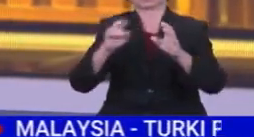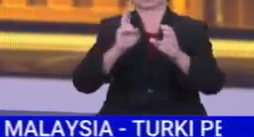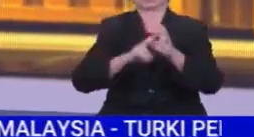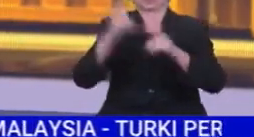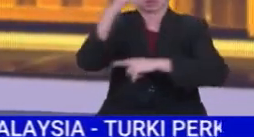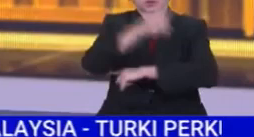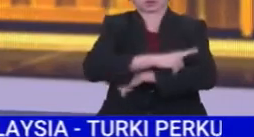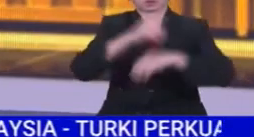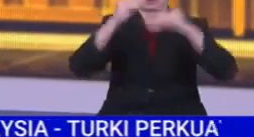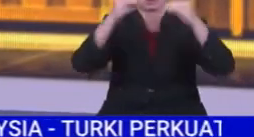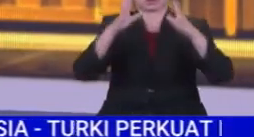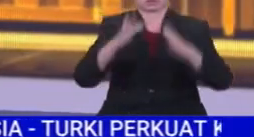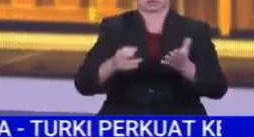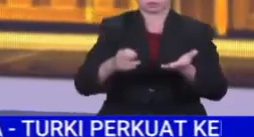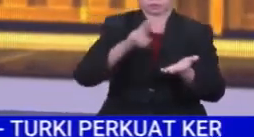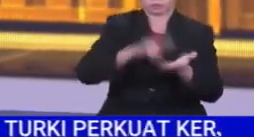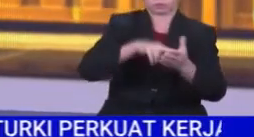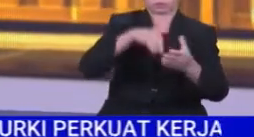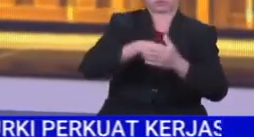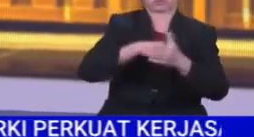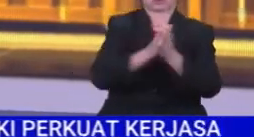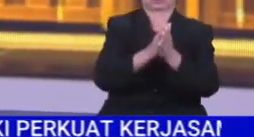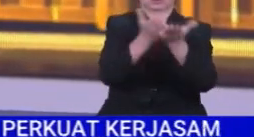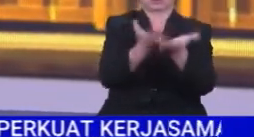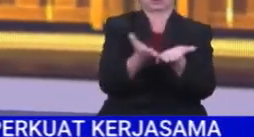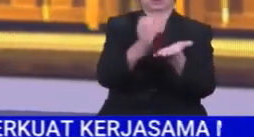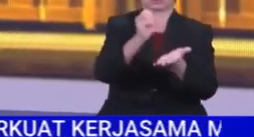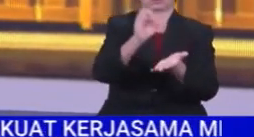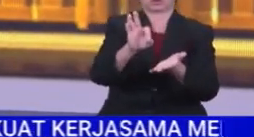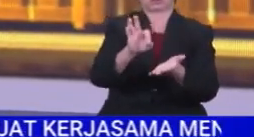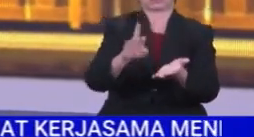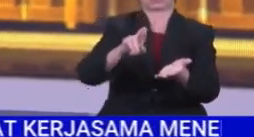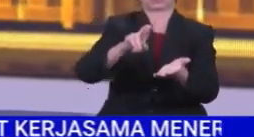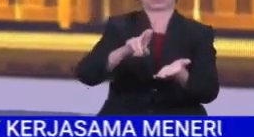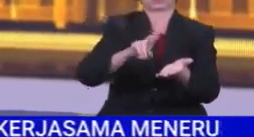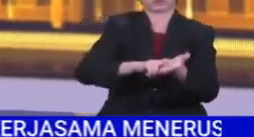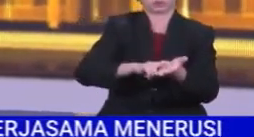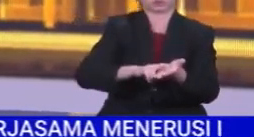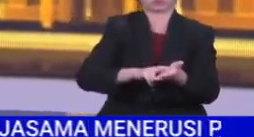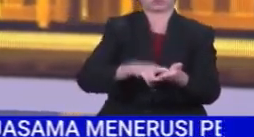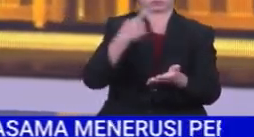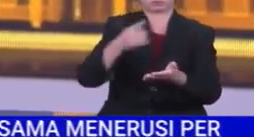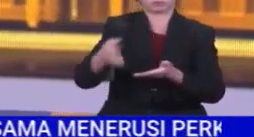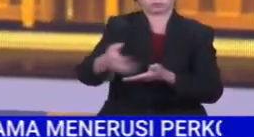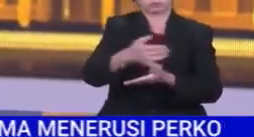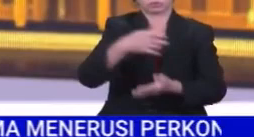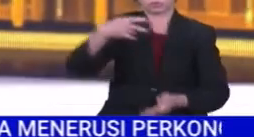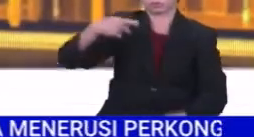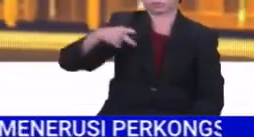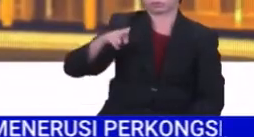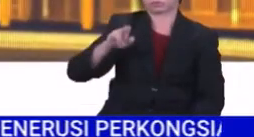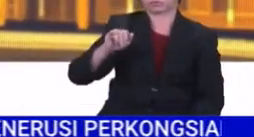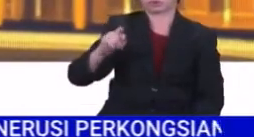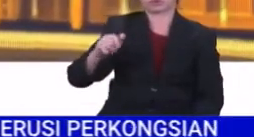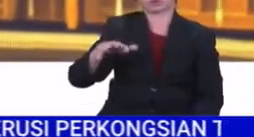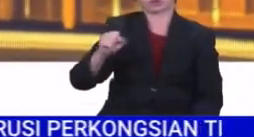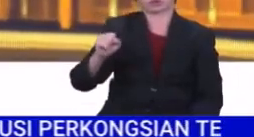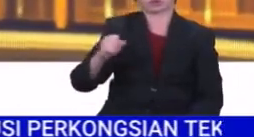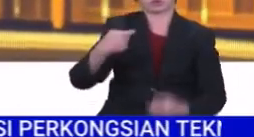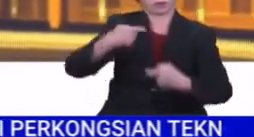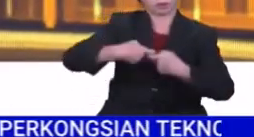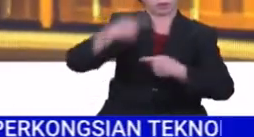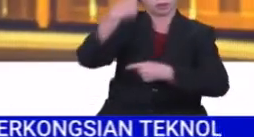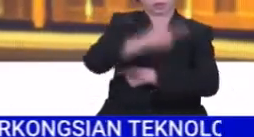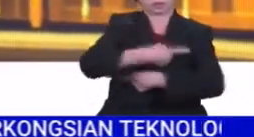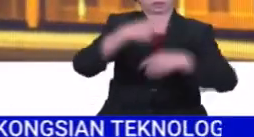hari guru untuk direpotkan dalam Rich stmbor sebagai penghasilan puisi terbanyak berkaitan Hari Guru